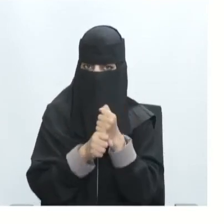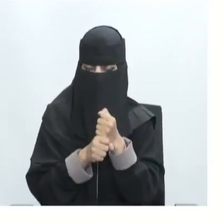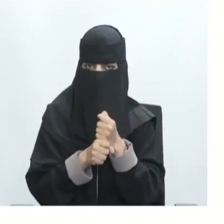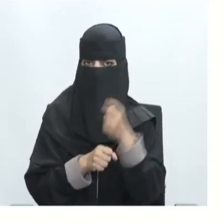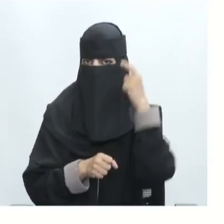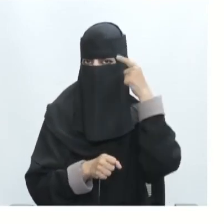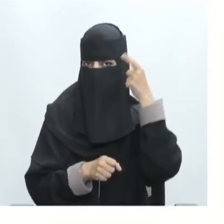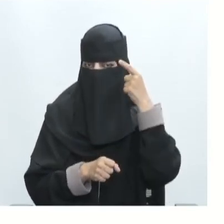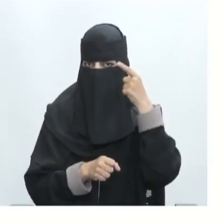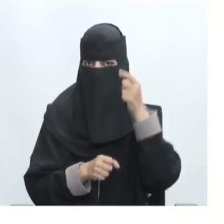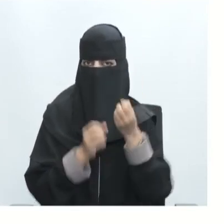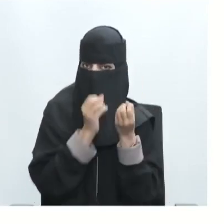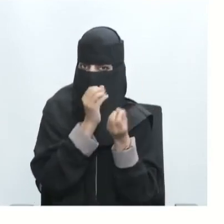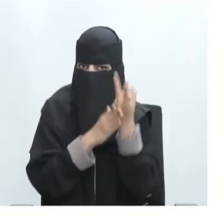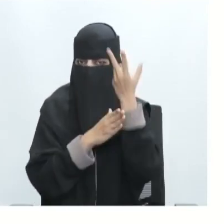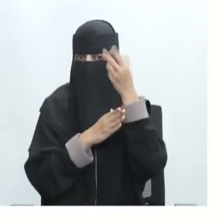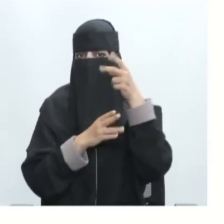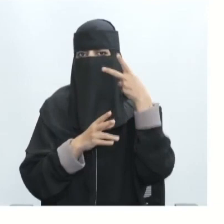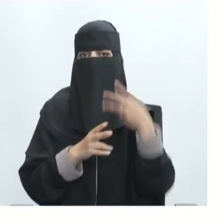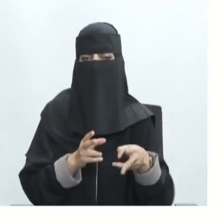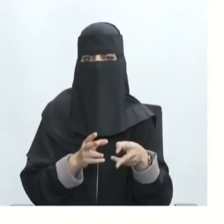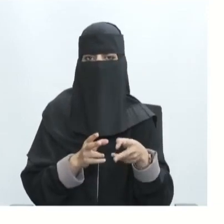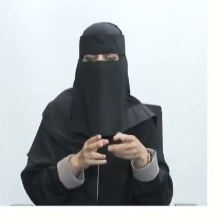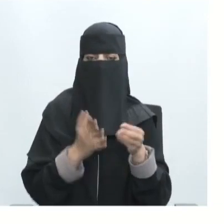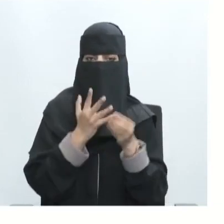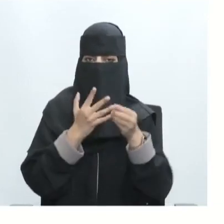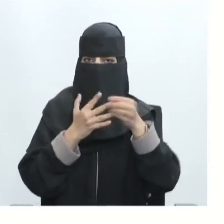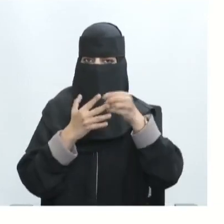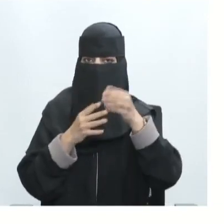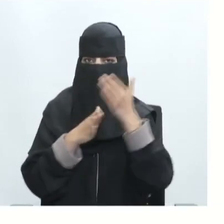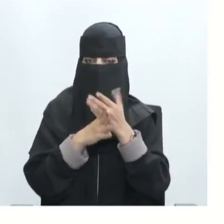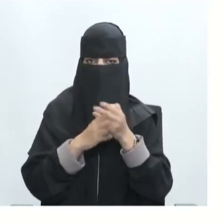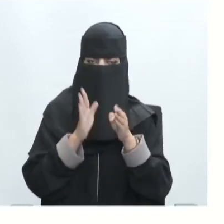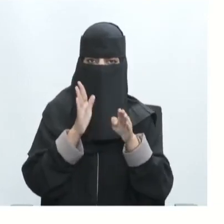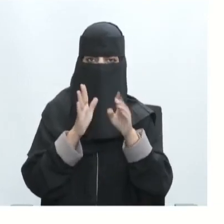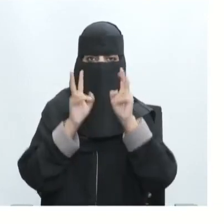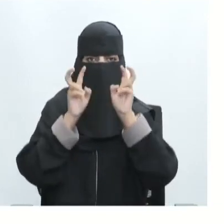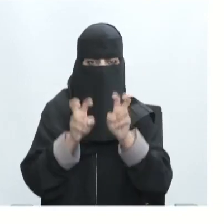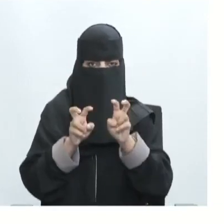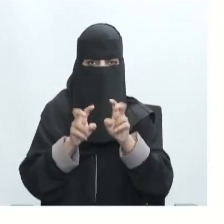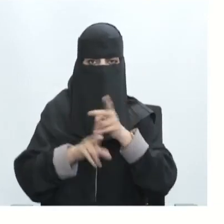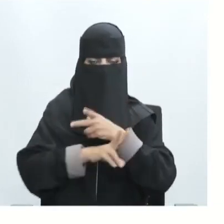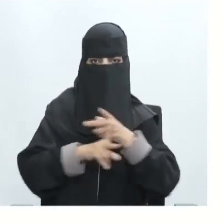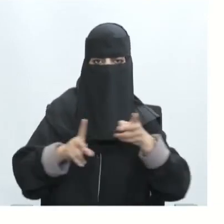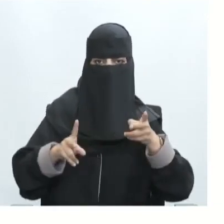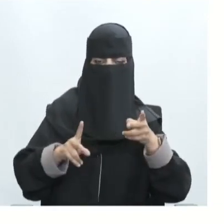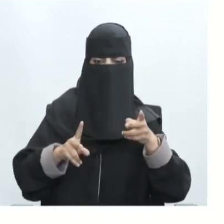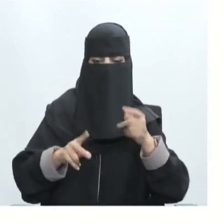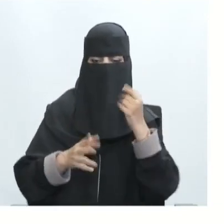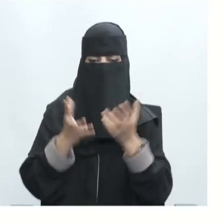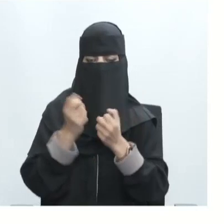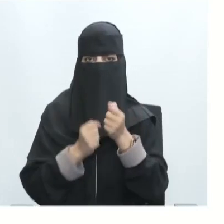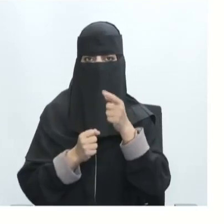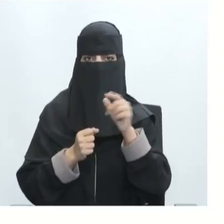فكريه انبثقت انبثاق مرحليا لسد حاجات متغيره بل هو